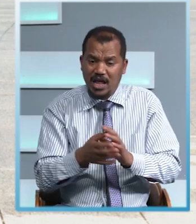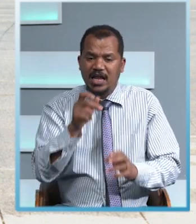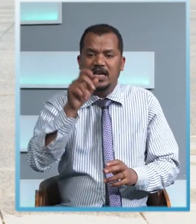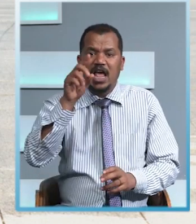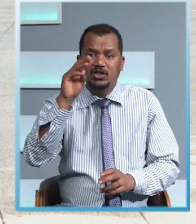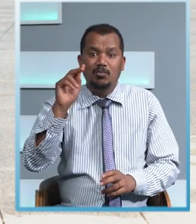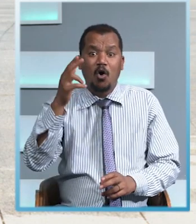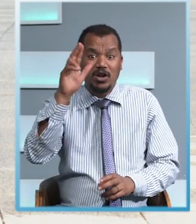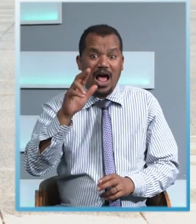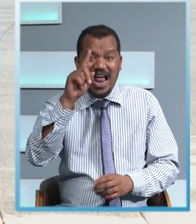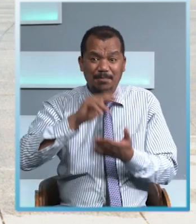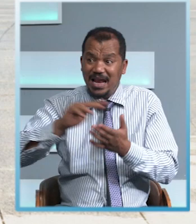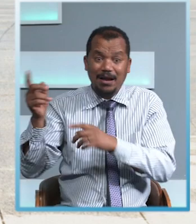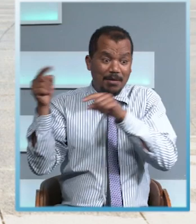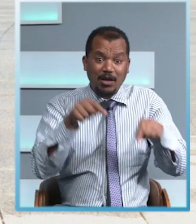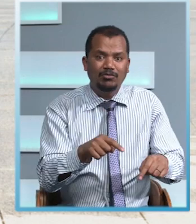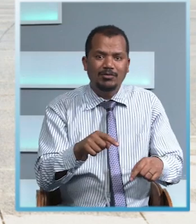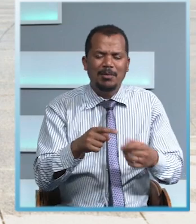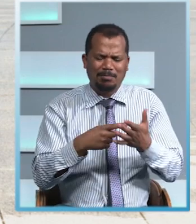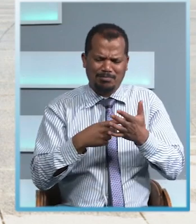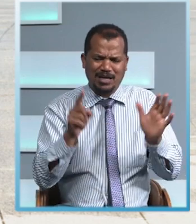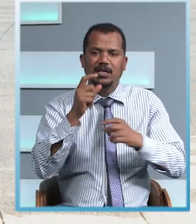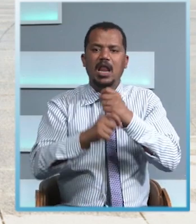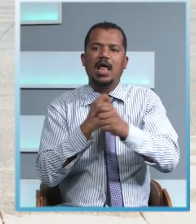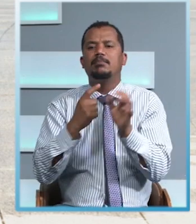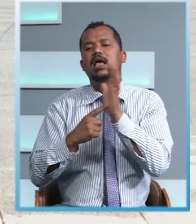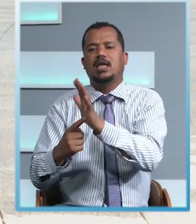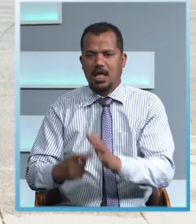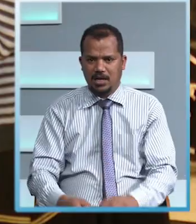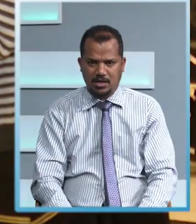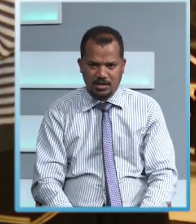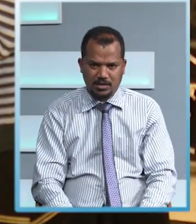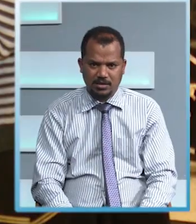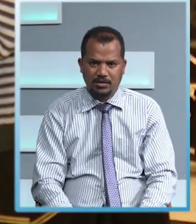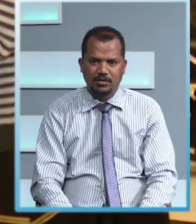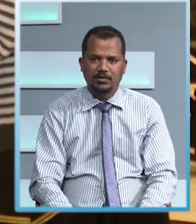እንደሆነ ይሄ ዳስፖራ 1 ሚሊዮን ዳስፖራ እዚህ መምጣቱ በገሃድ ለዓለም ያሳየ ነው።